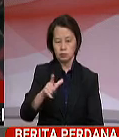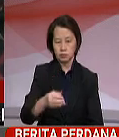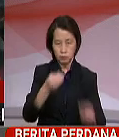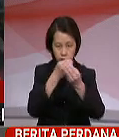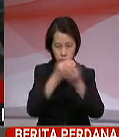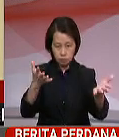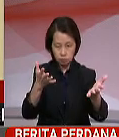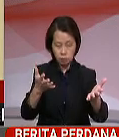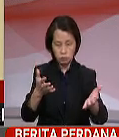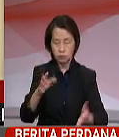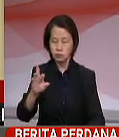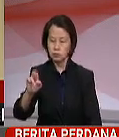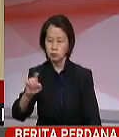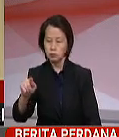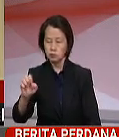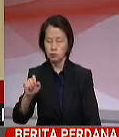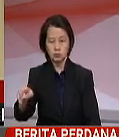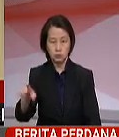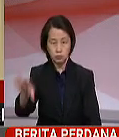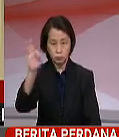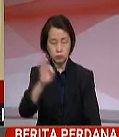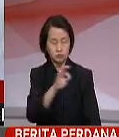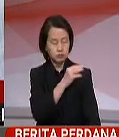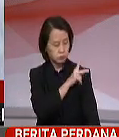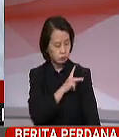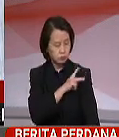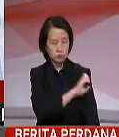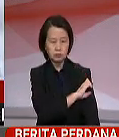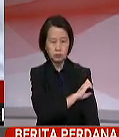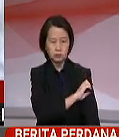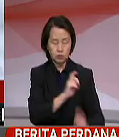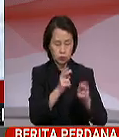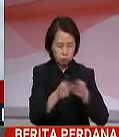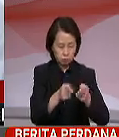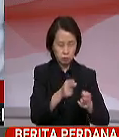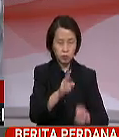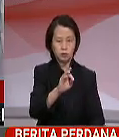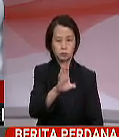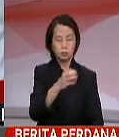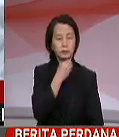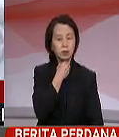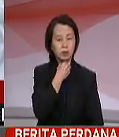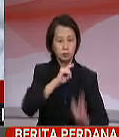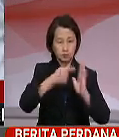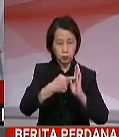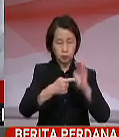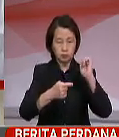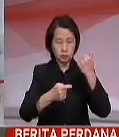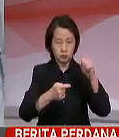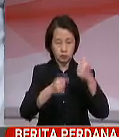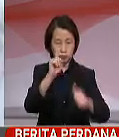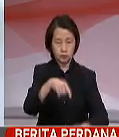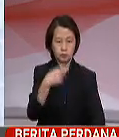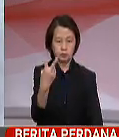Rizal Naizali dilantik sebagai ketua eksekutif dan pengurus pasukan Perak FC berkuat kuasa 10